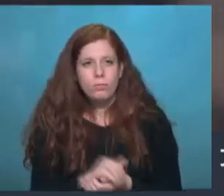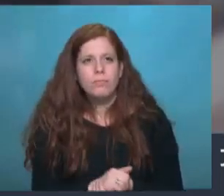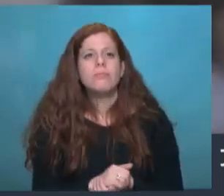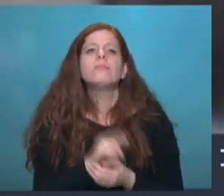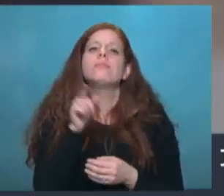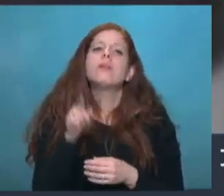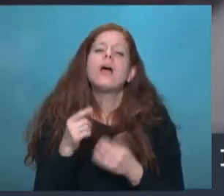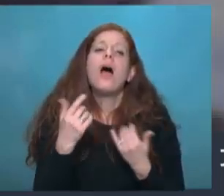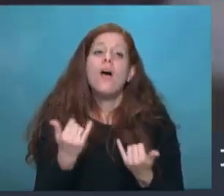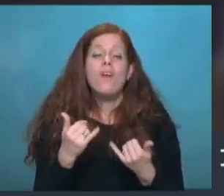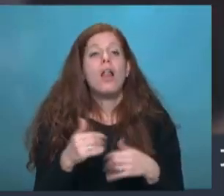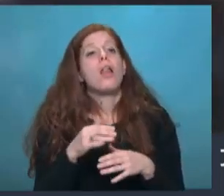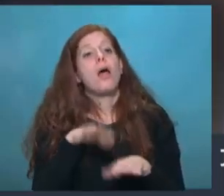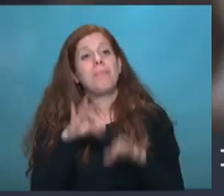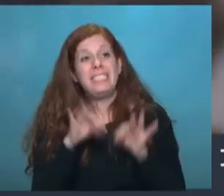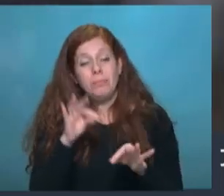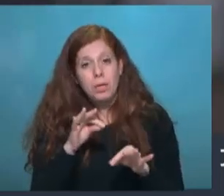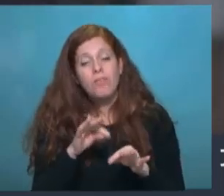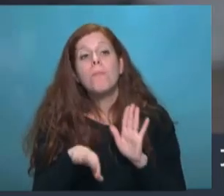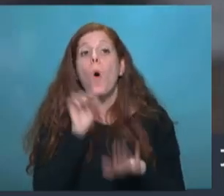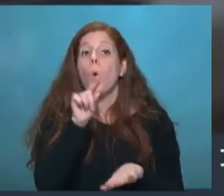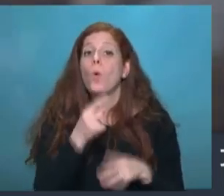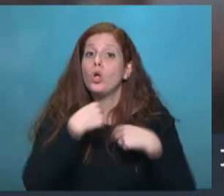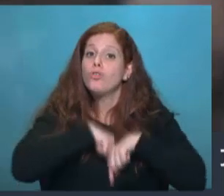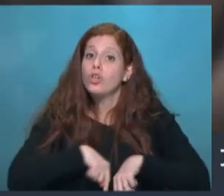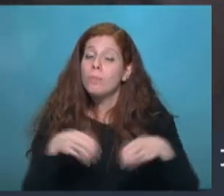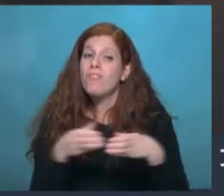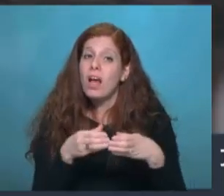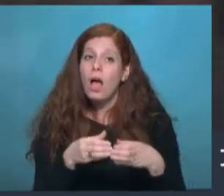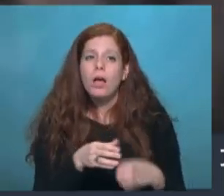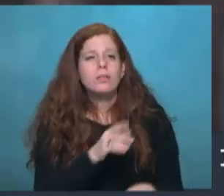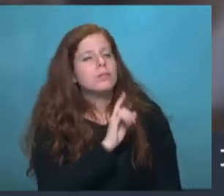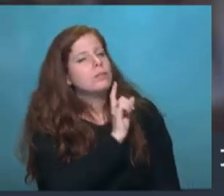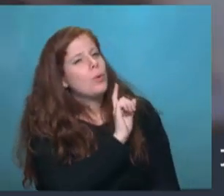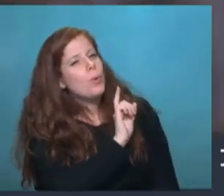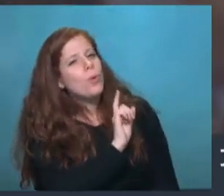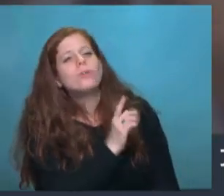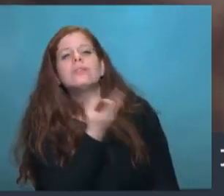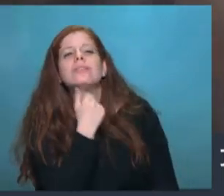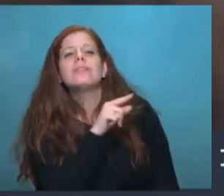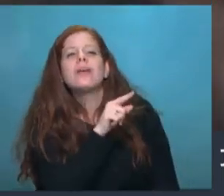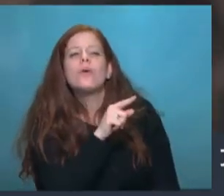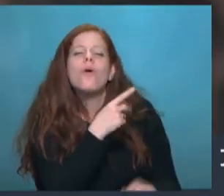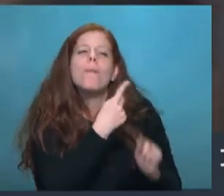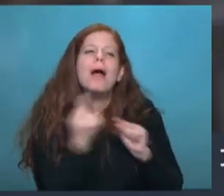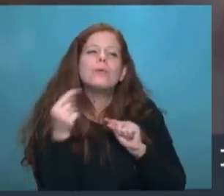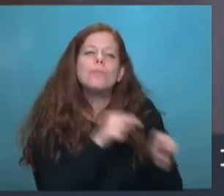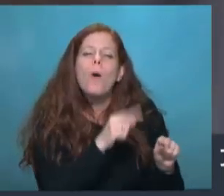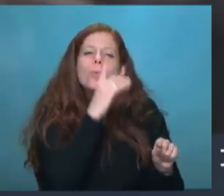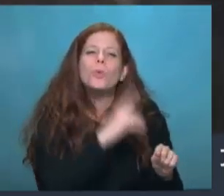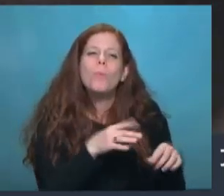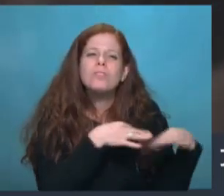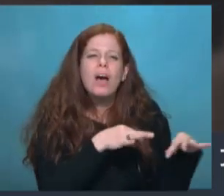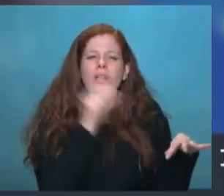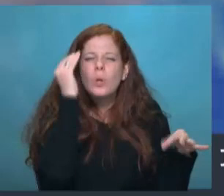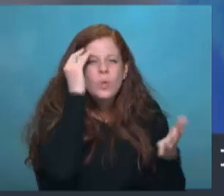העבודה ומתפקדיה בחרו בו כיושב ראש המפלגה. לא, זו הייתה, הם היו הפלנגות שבאו מדרום ספרד, אני לא קוראים בדיוק את